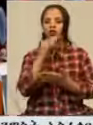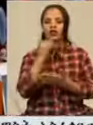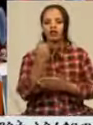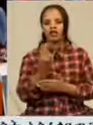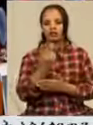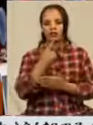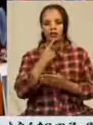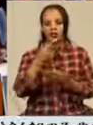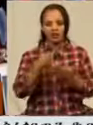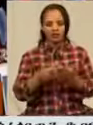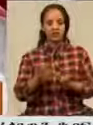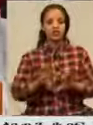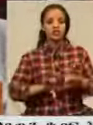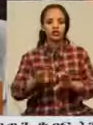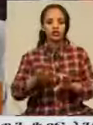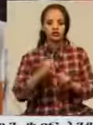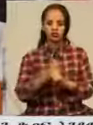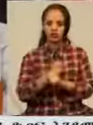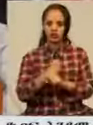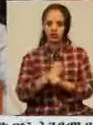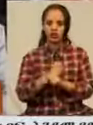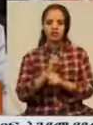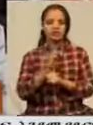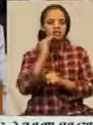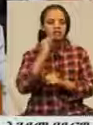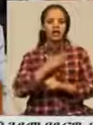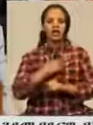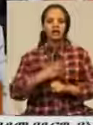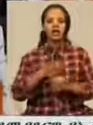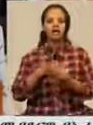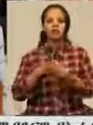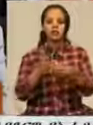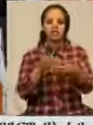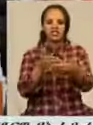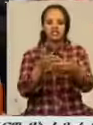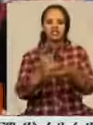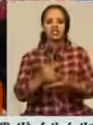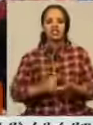ተጠቃሚነት ለማረጋገጥ በሚደረገው ርብርብ የምክር ቤቱ አባላት አመራሩን በቅርበት ሊደግፉ ይገባል ብለዋል።